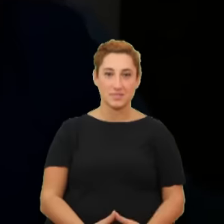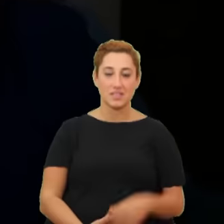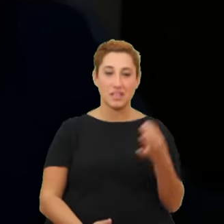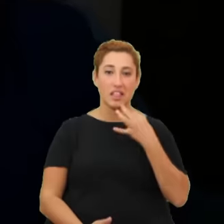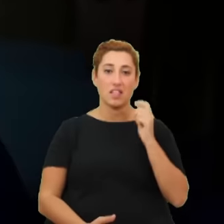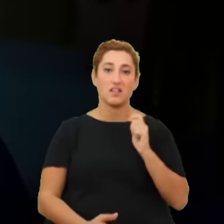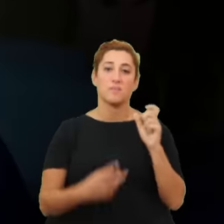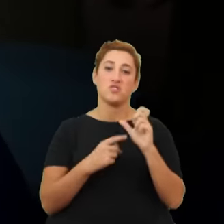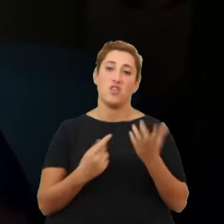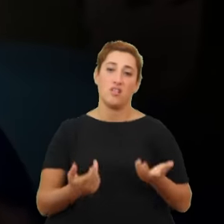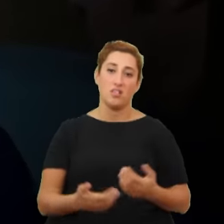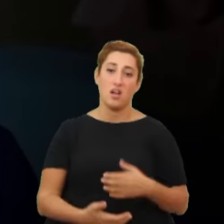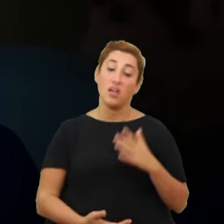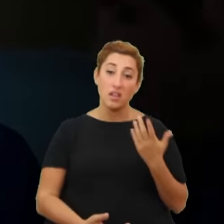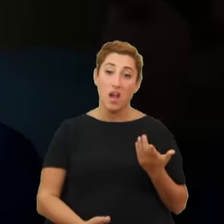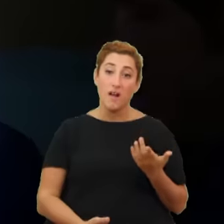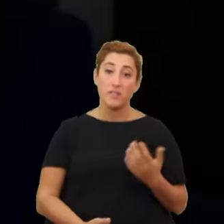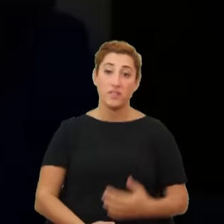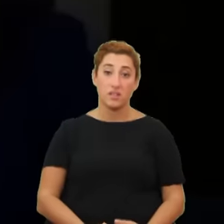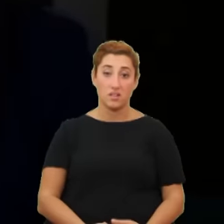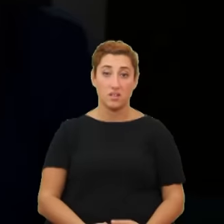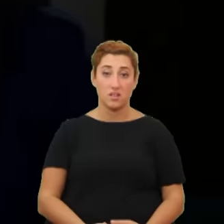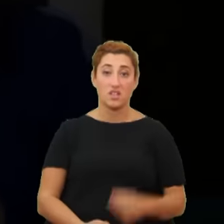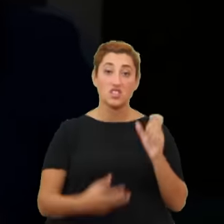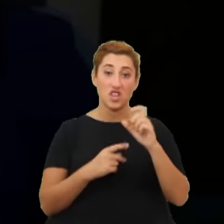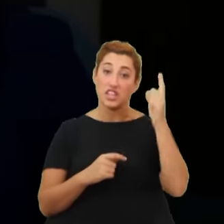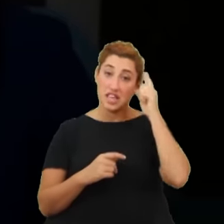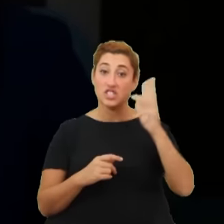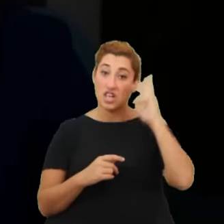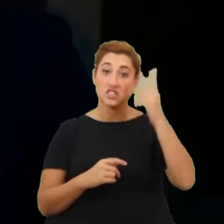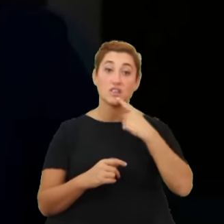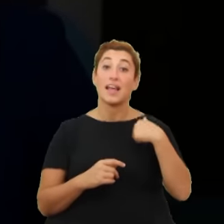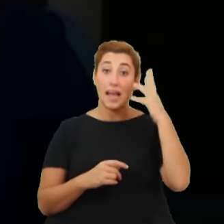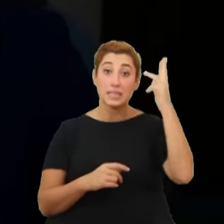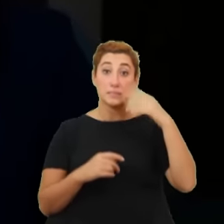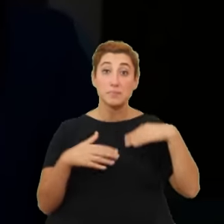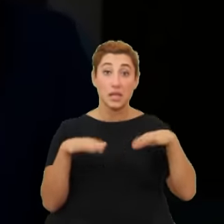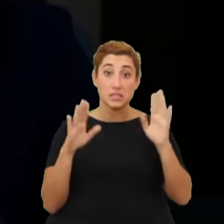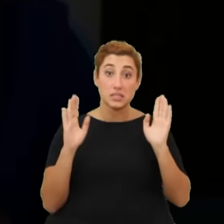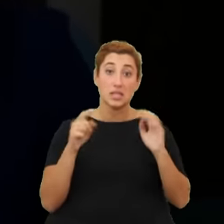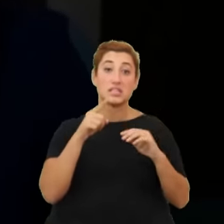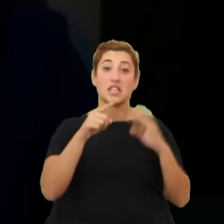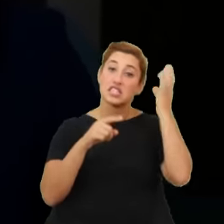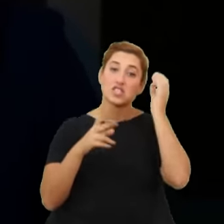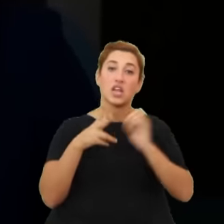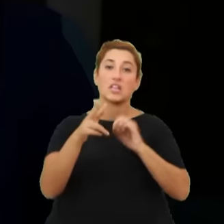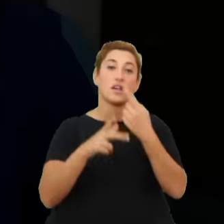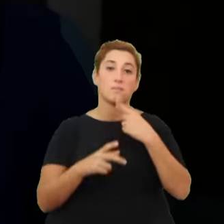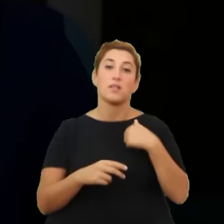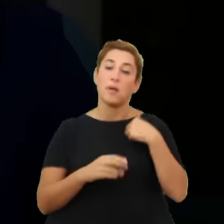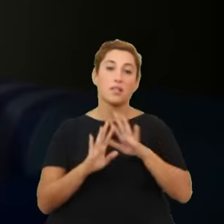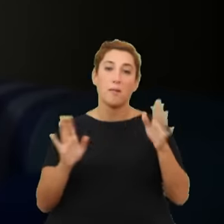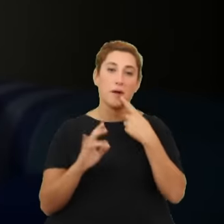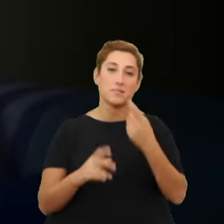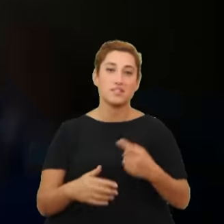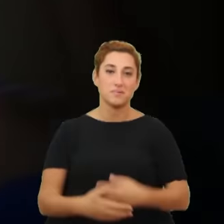Şantaj yaptı bana Çatatoy. Yani Çatatoy'un saçını keseceksin dedi. Kesmezsen senin saçını keserim dedi. Ben de